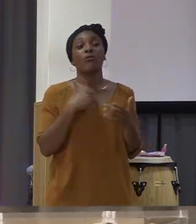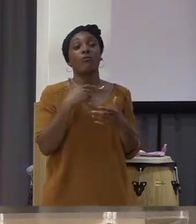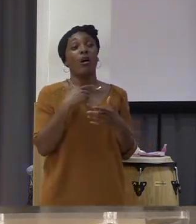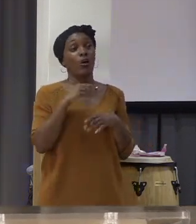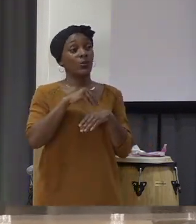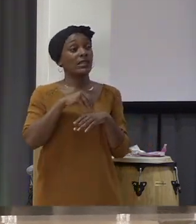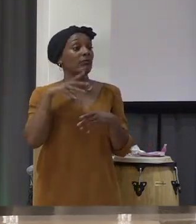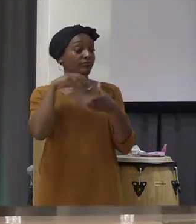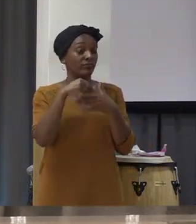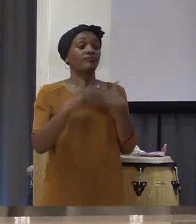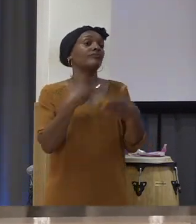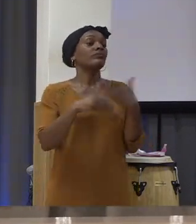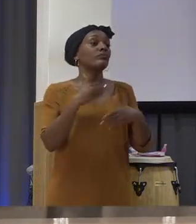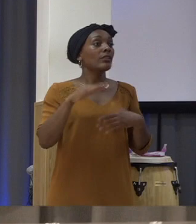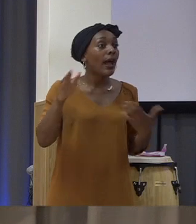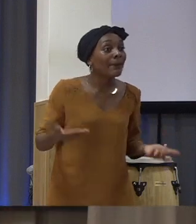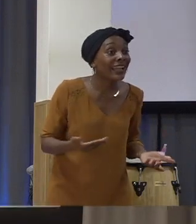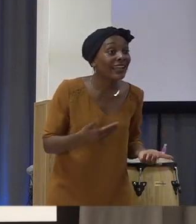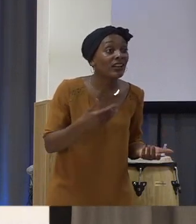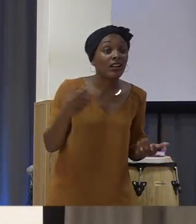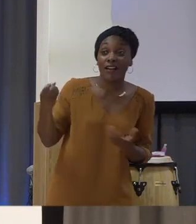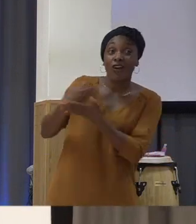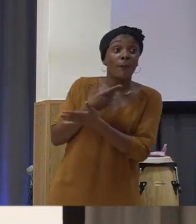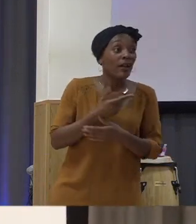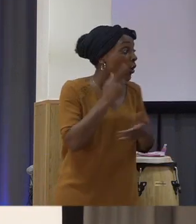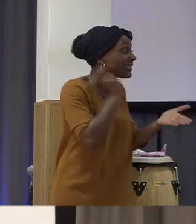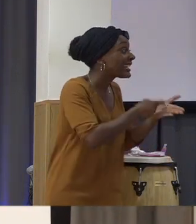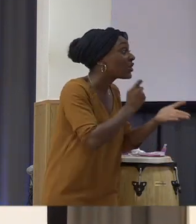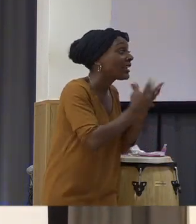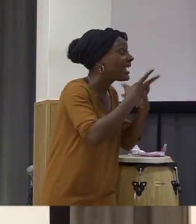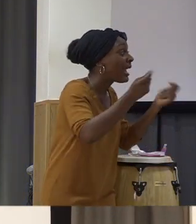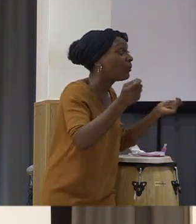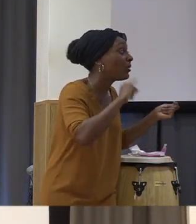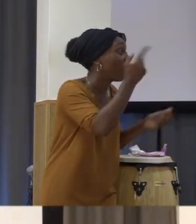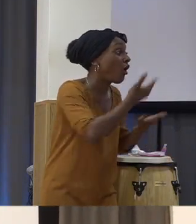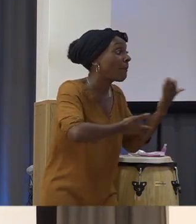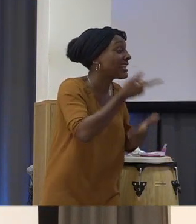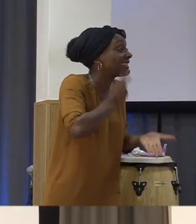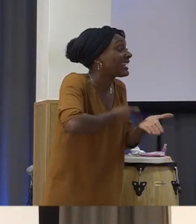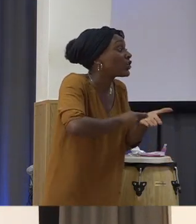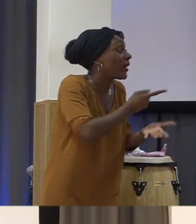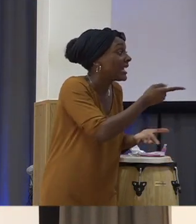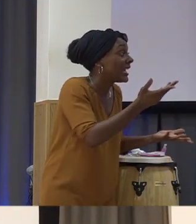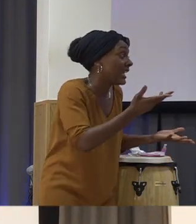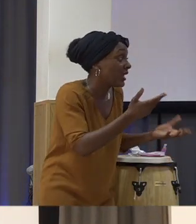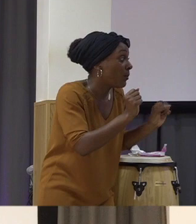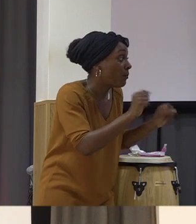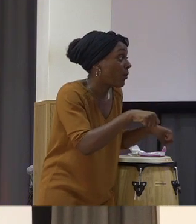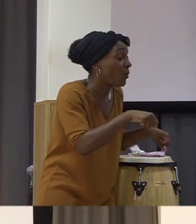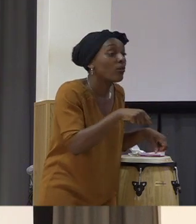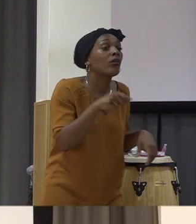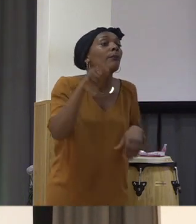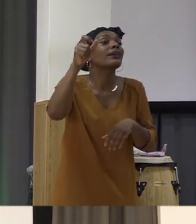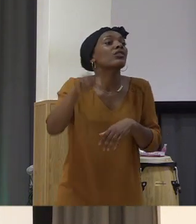plus tard, il a fallu remplacer le trésorier en urgence, du jour au lendemain. Le trésorier est parti pour un